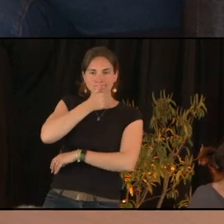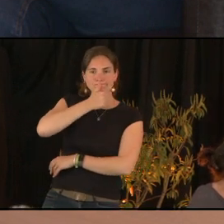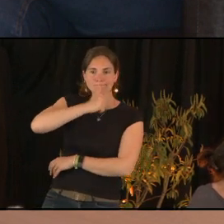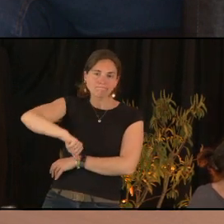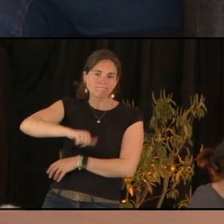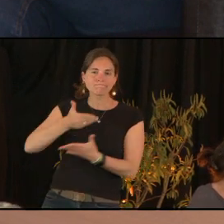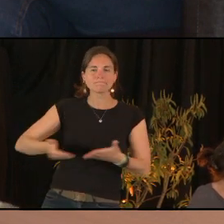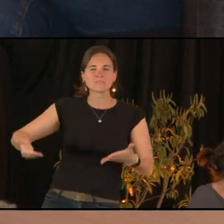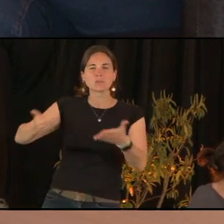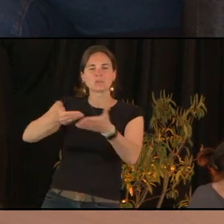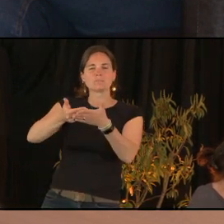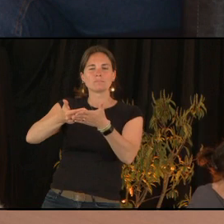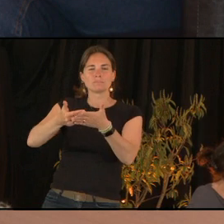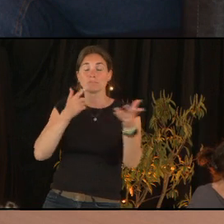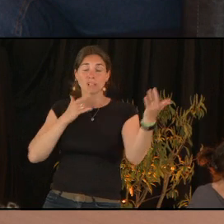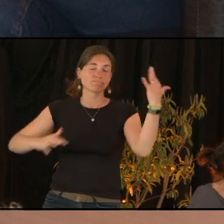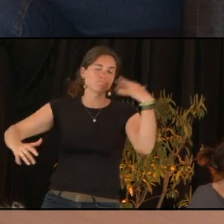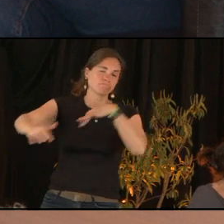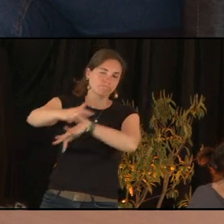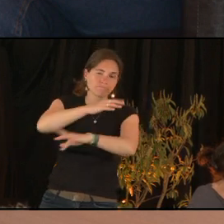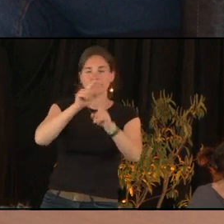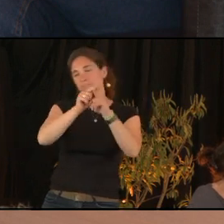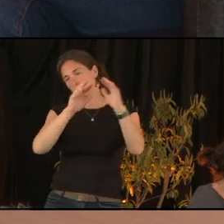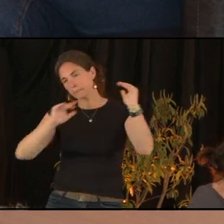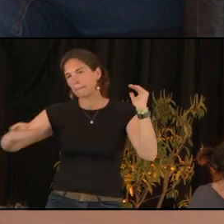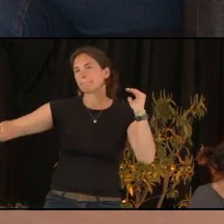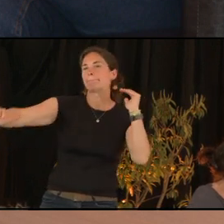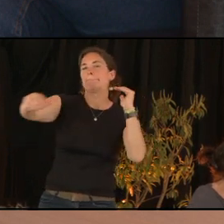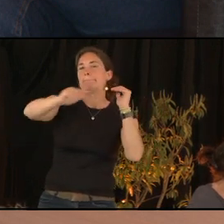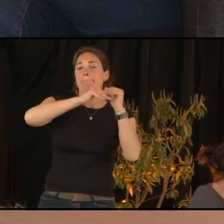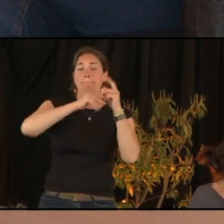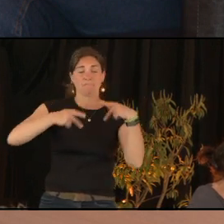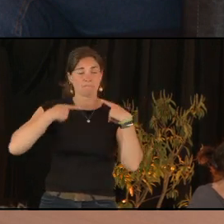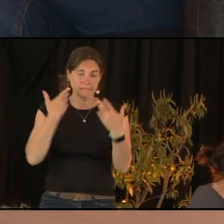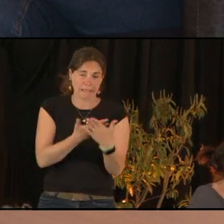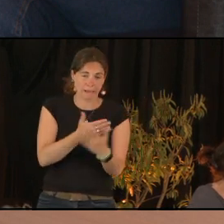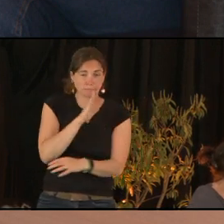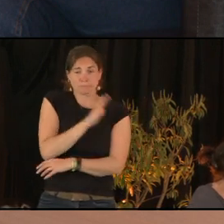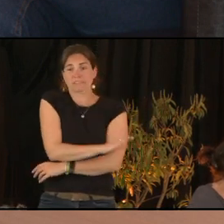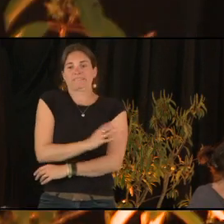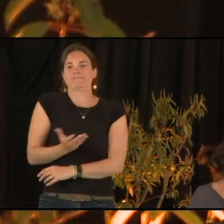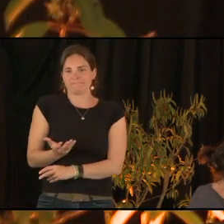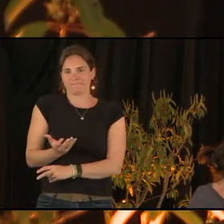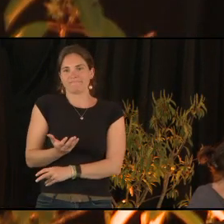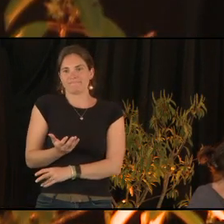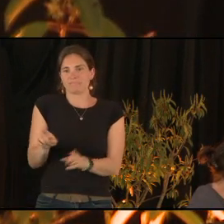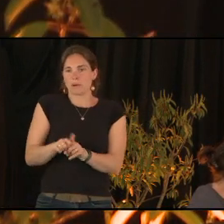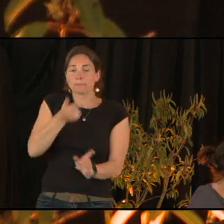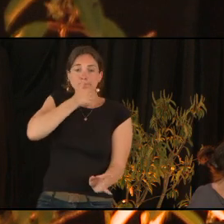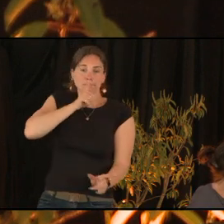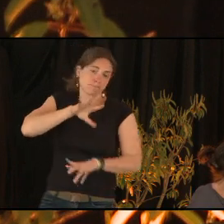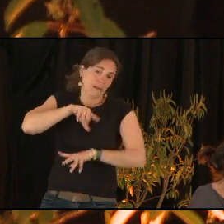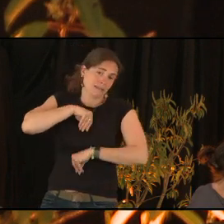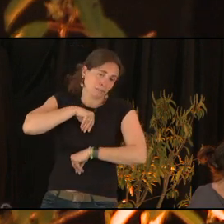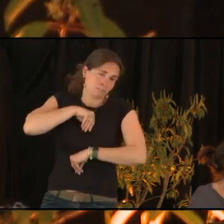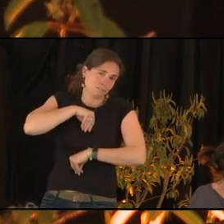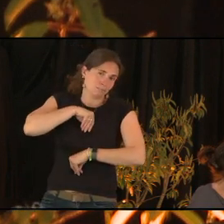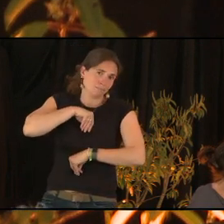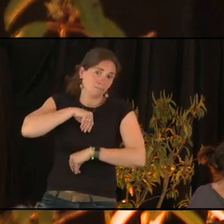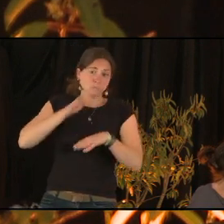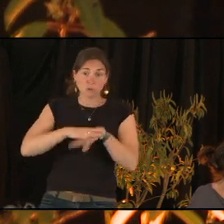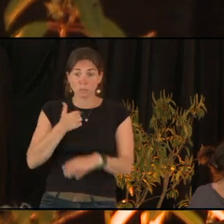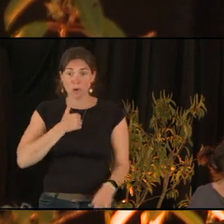sont, notamment voilà, de cet environnement, de ce paysage, des vies telles qu'elles sont ici. Et moi, je n'ai pas